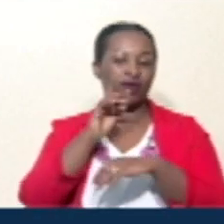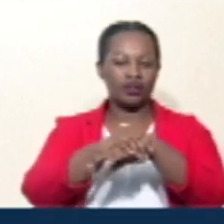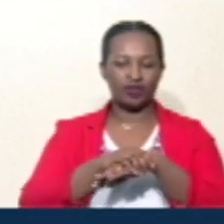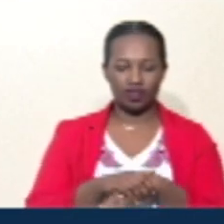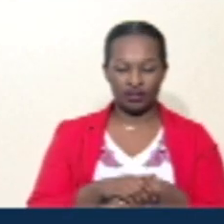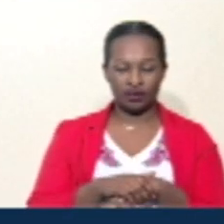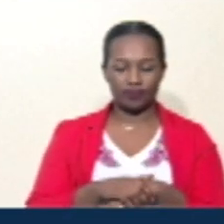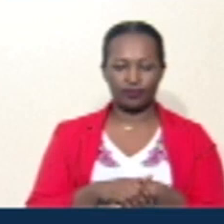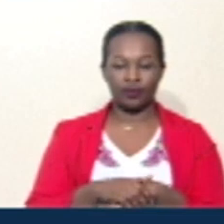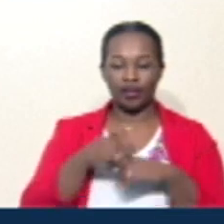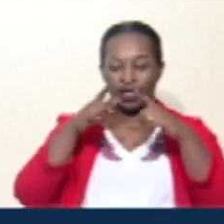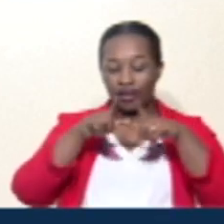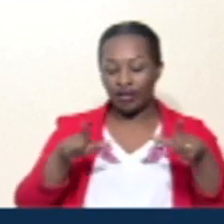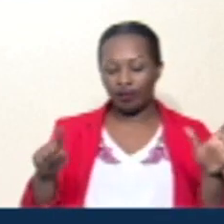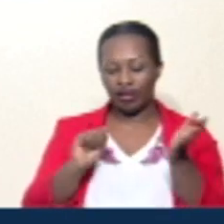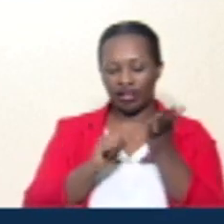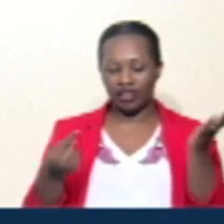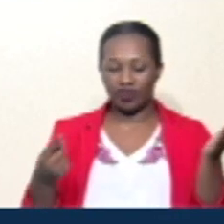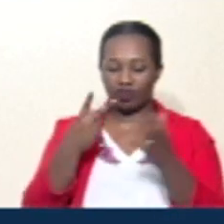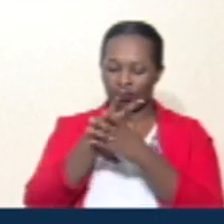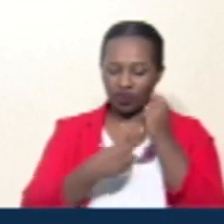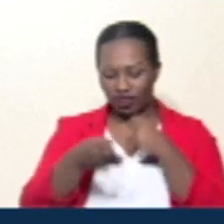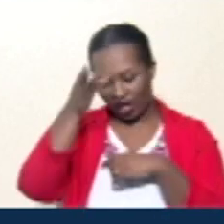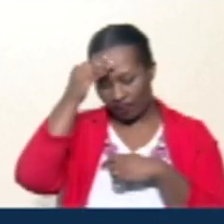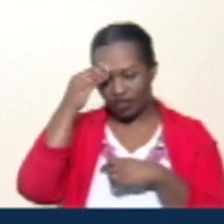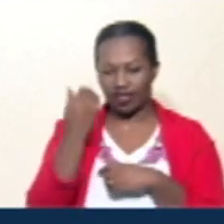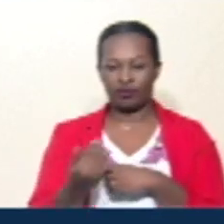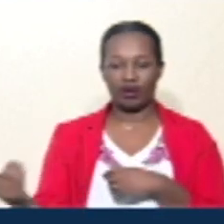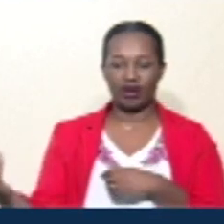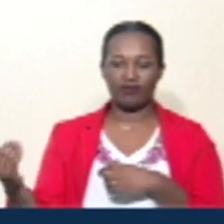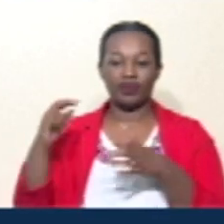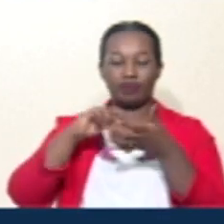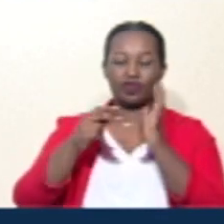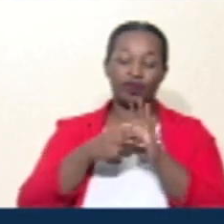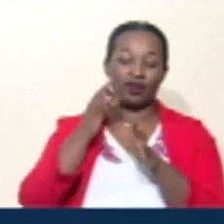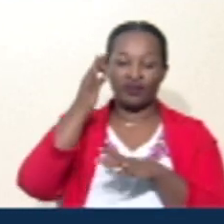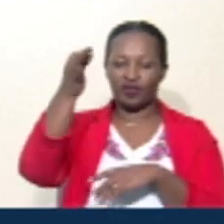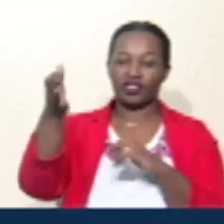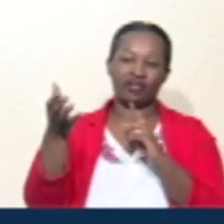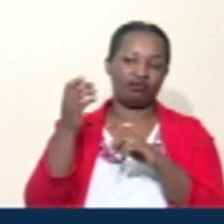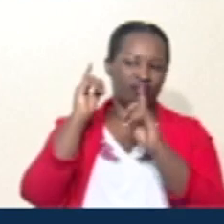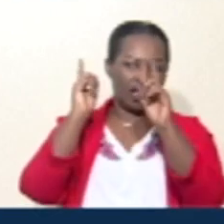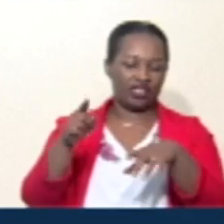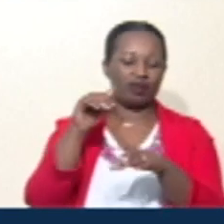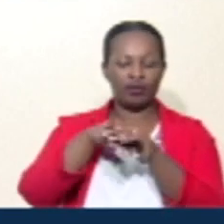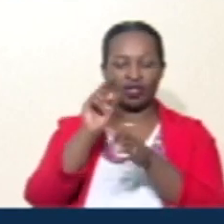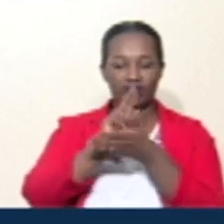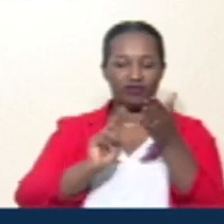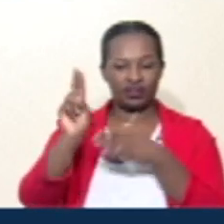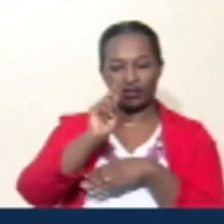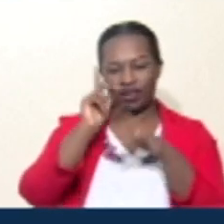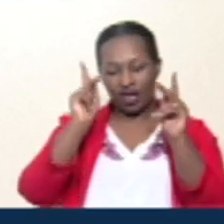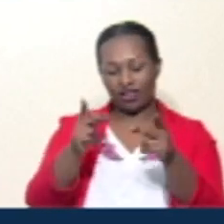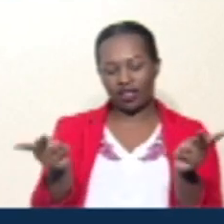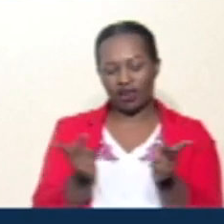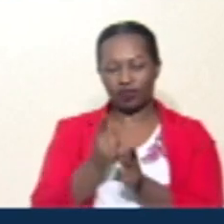n'icyongereza. Urumva indimi na technology byose abyiza akiri umwana. Ni ukuvuga ko rero mu gihe azagera kuri igihe cya universite azagera aho